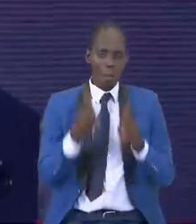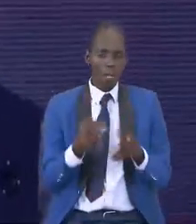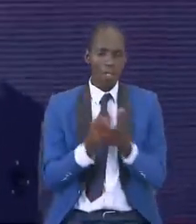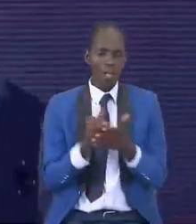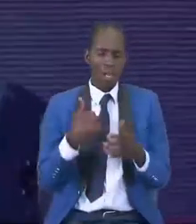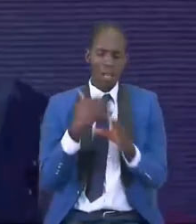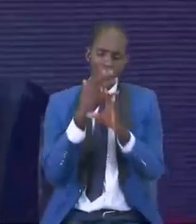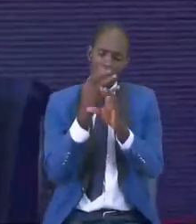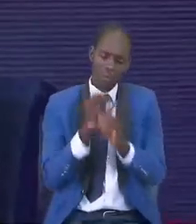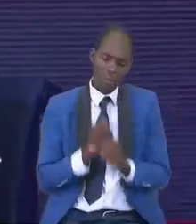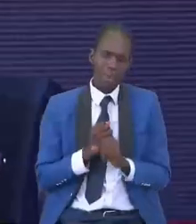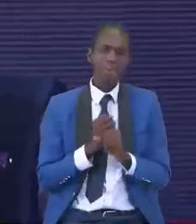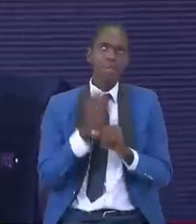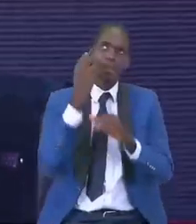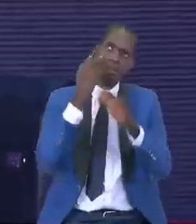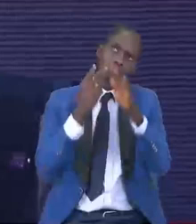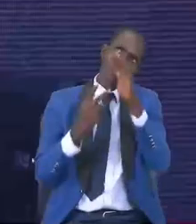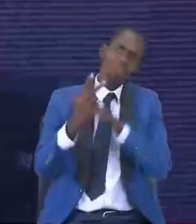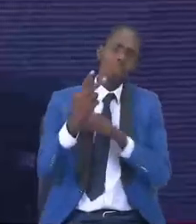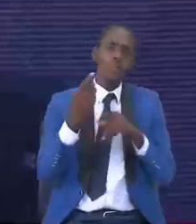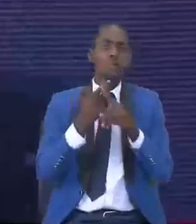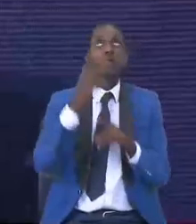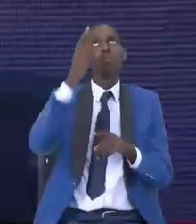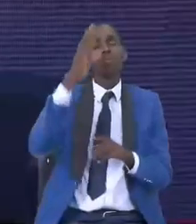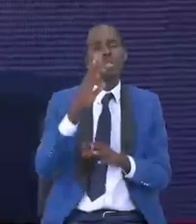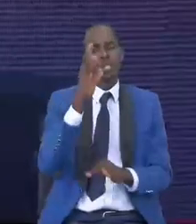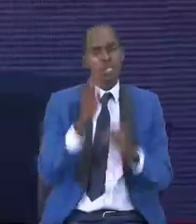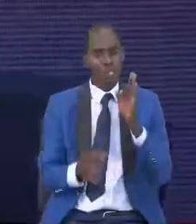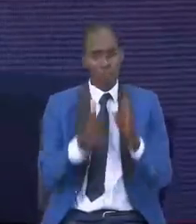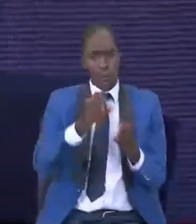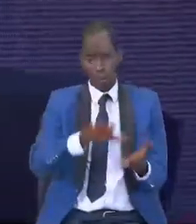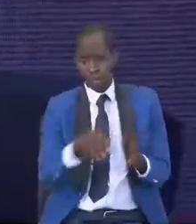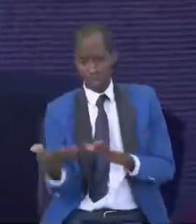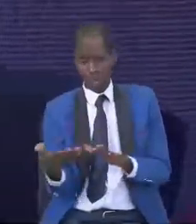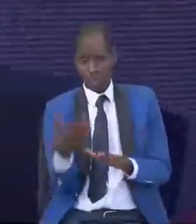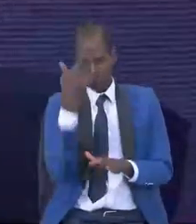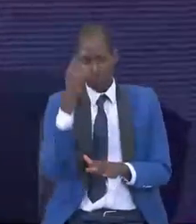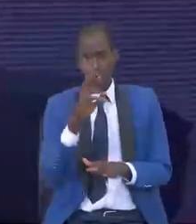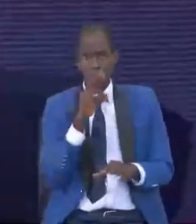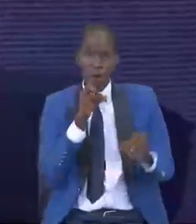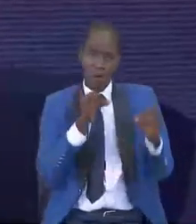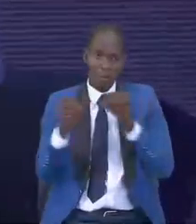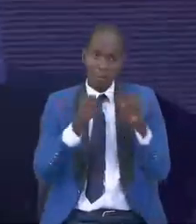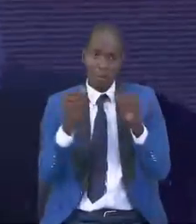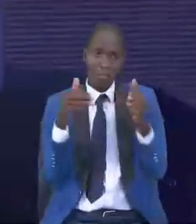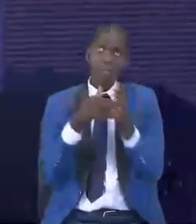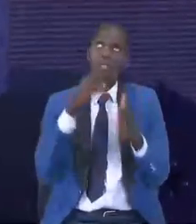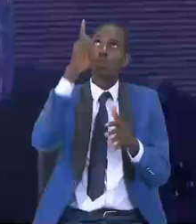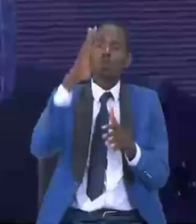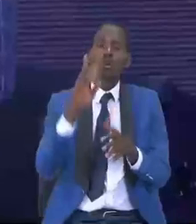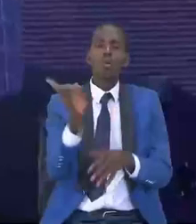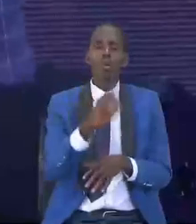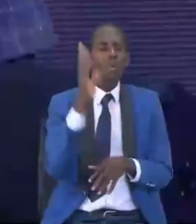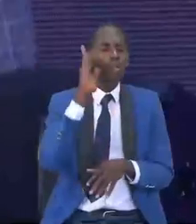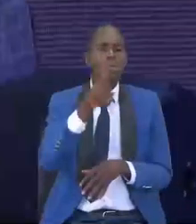dis-moi, si tu mourais en combattant contre Dieu, où passeras-tu l'éternité? Et il